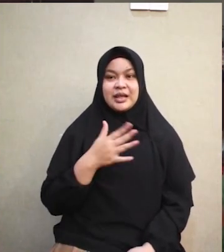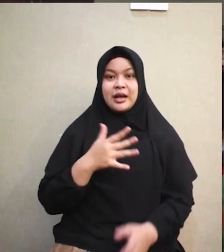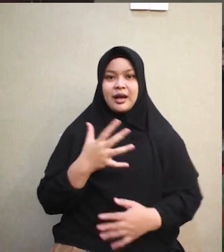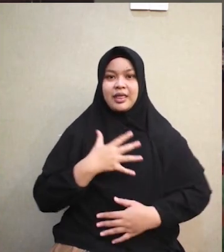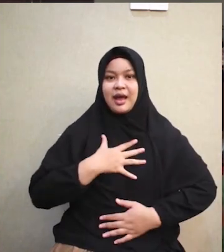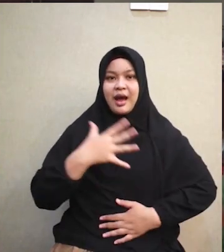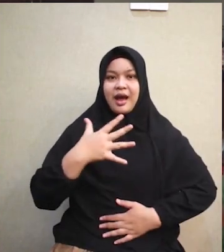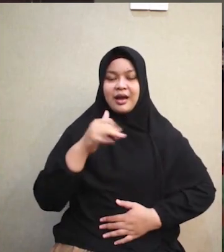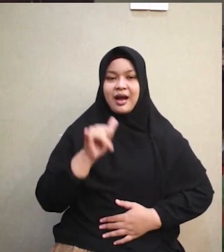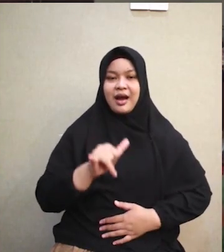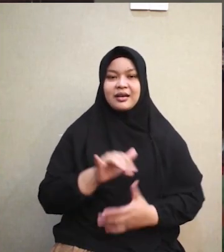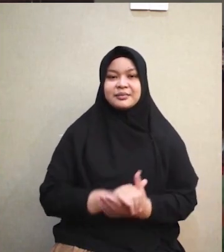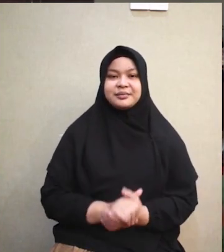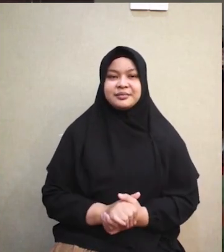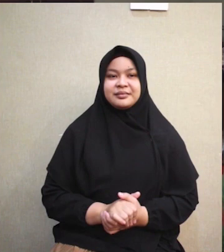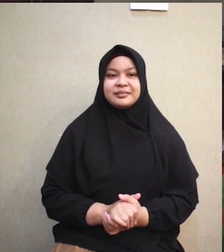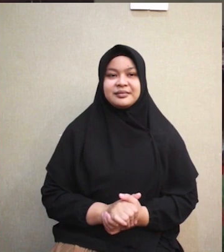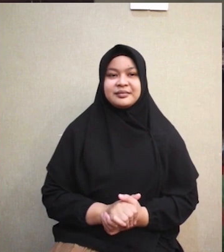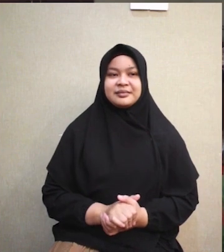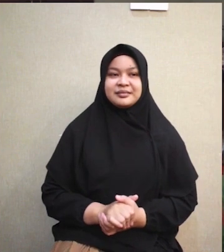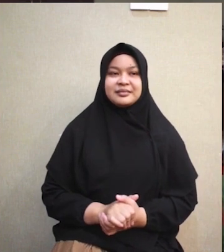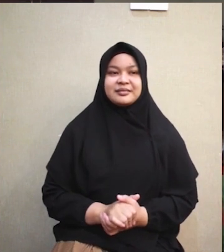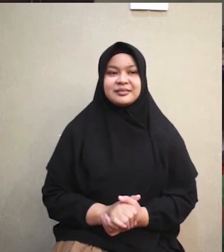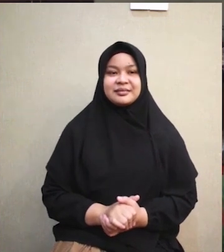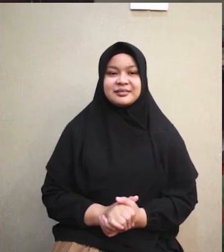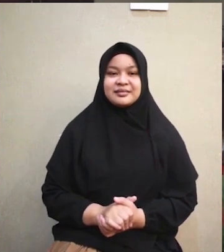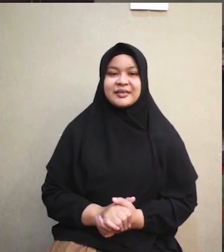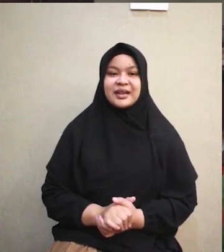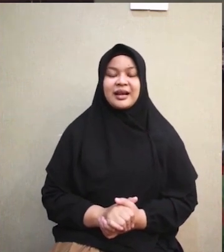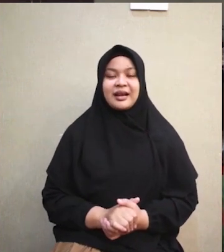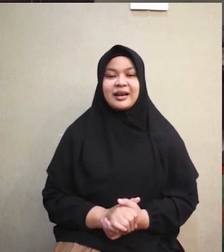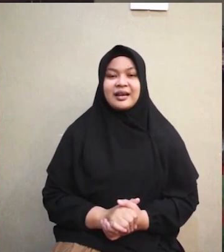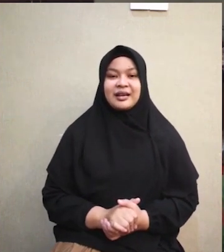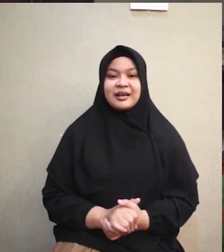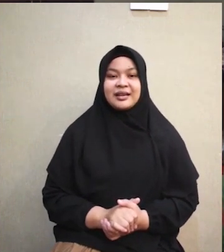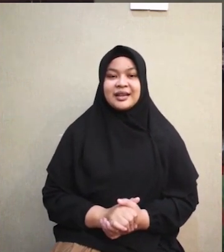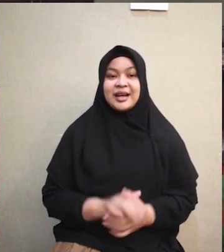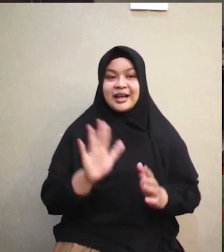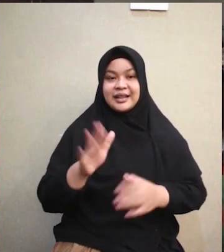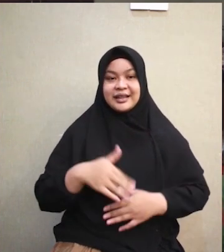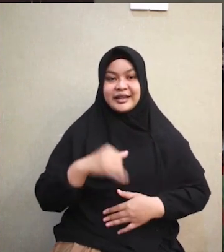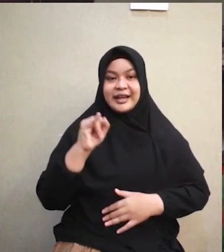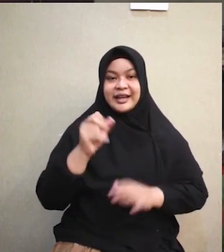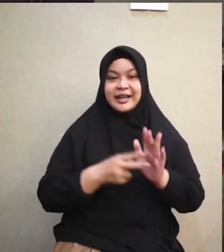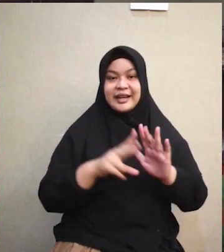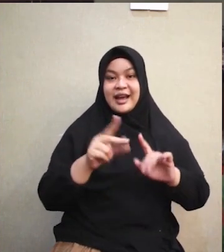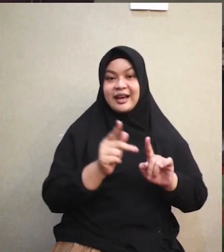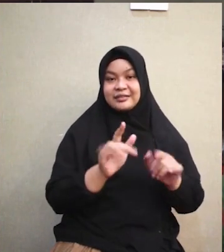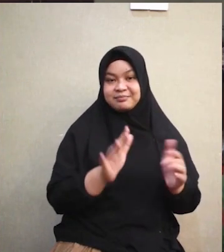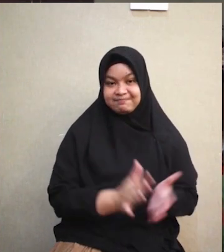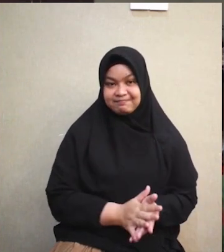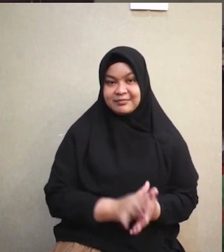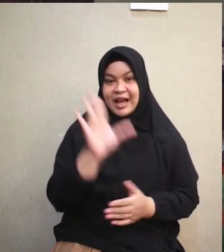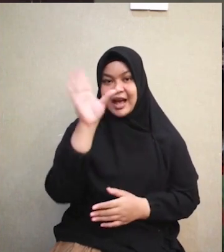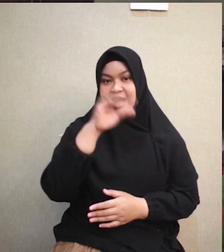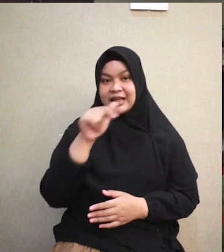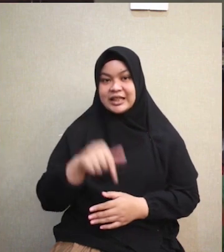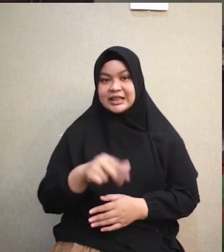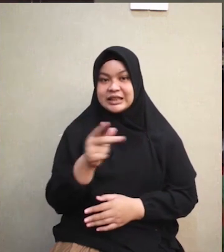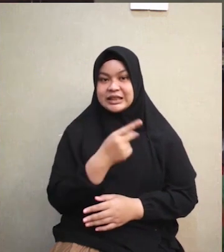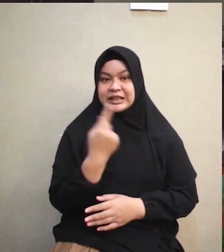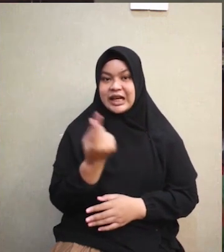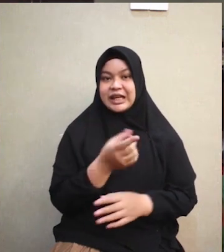shock ya termasuk saya iya hari ini kita akan diskusi